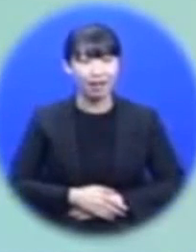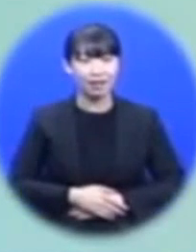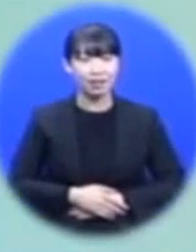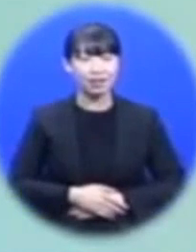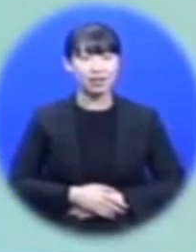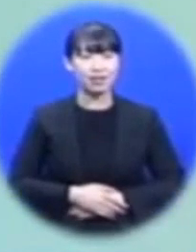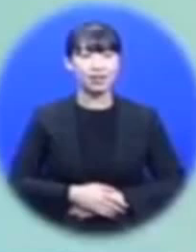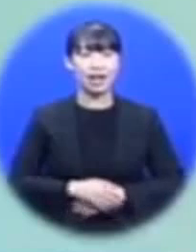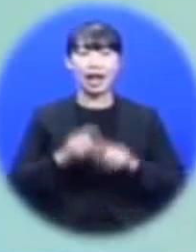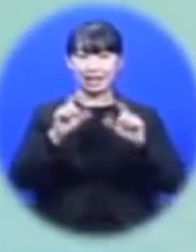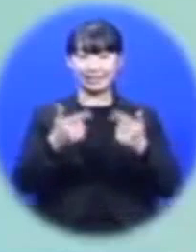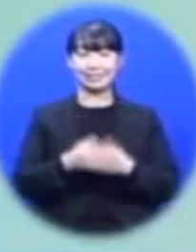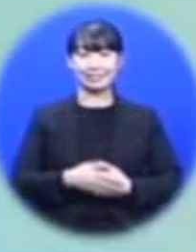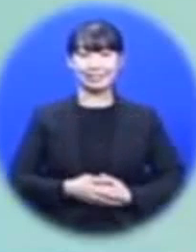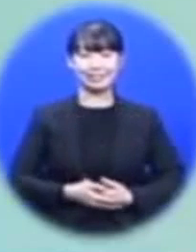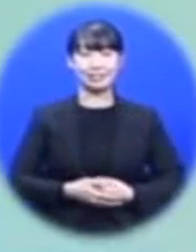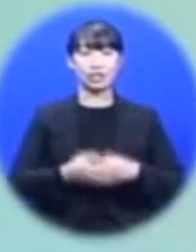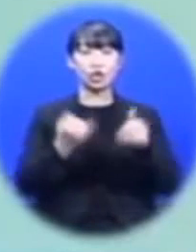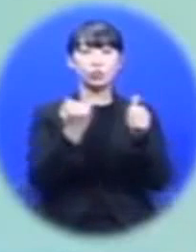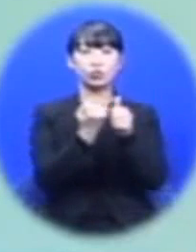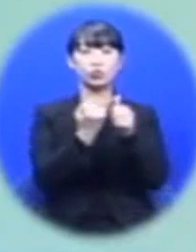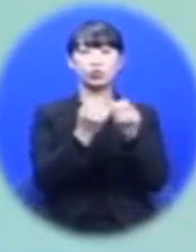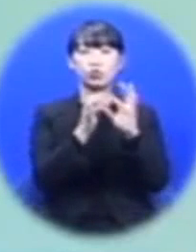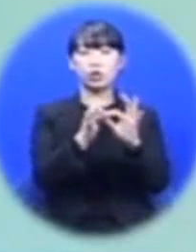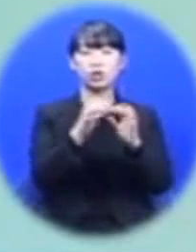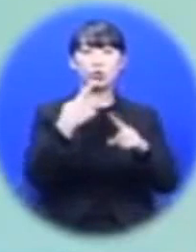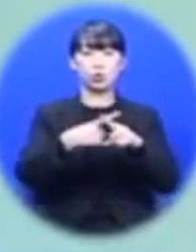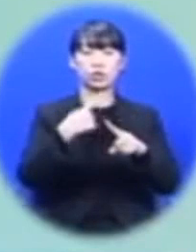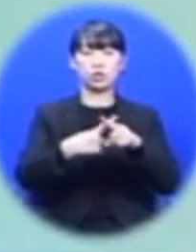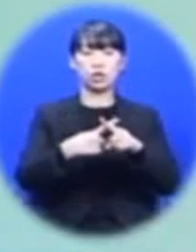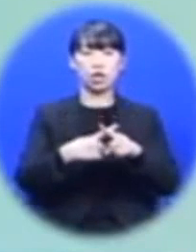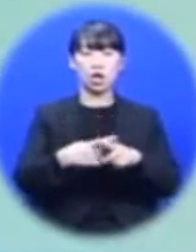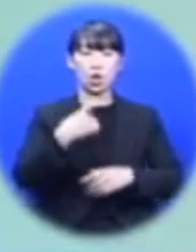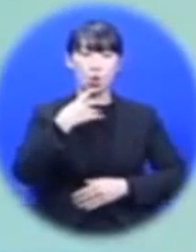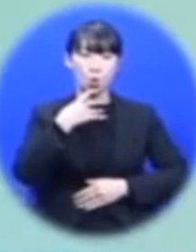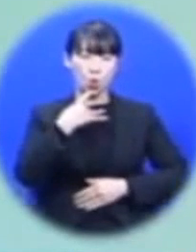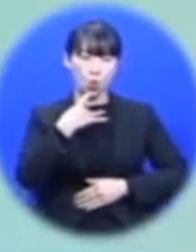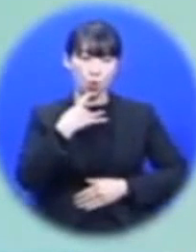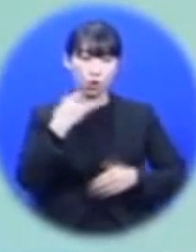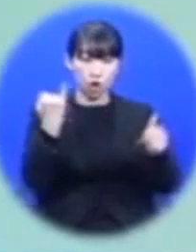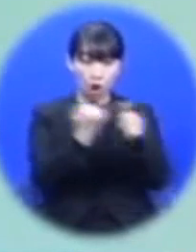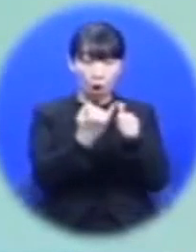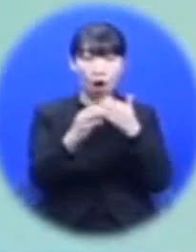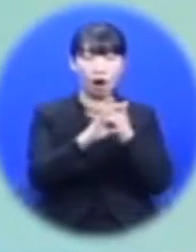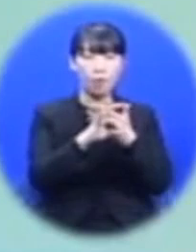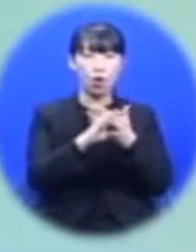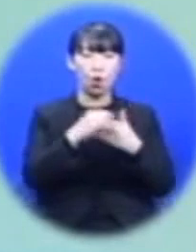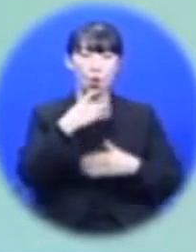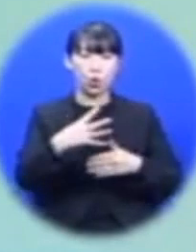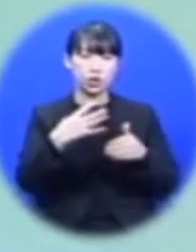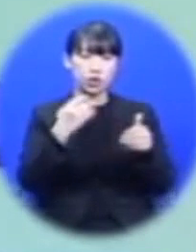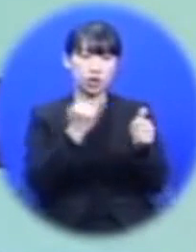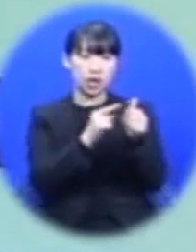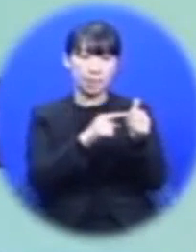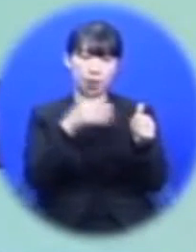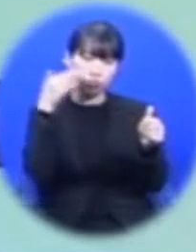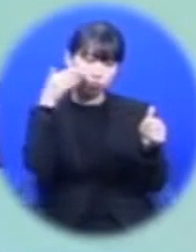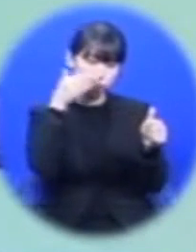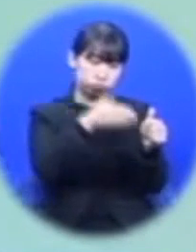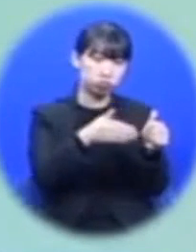부부 사이도 부부 사이도 그런 거예요 오직 당신이에요 오직 당신 그게 기본이